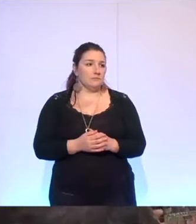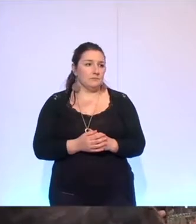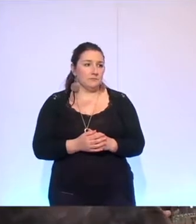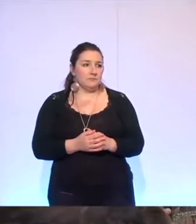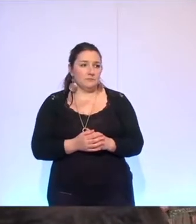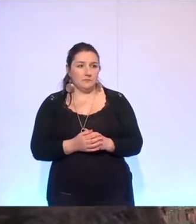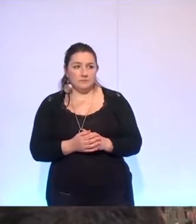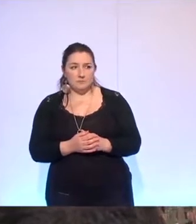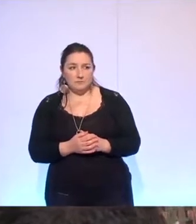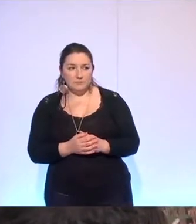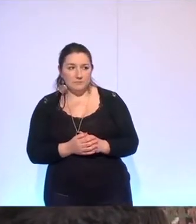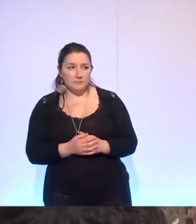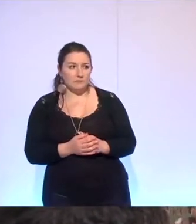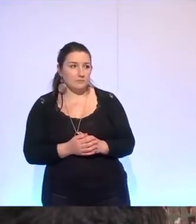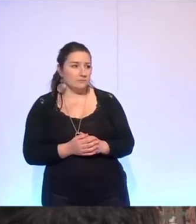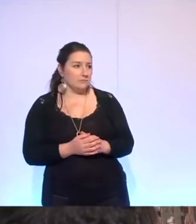Alors,